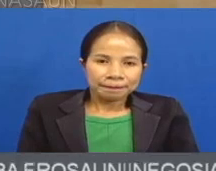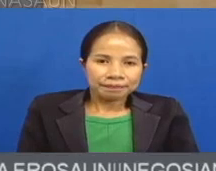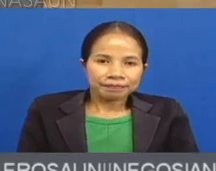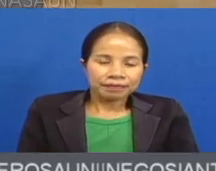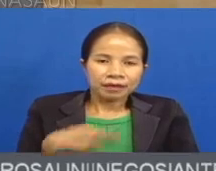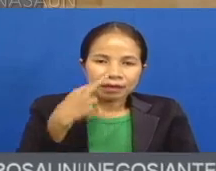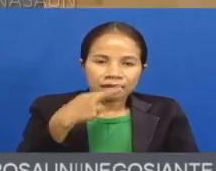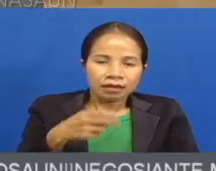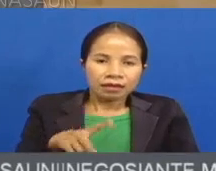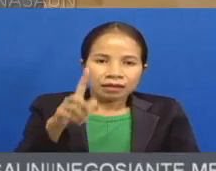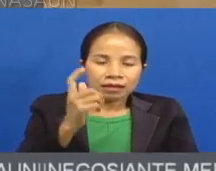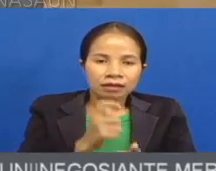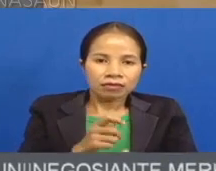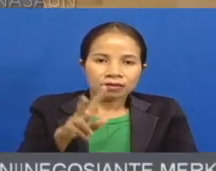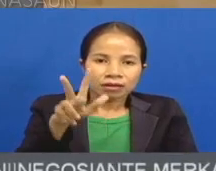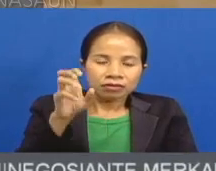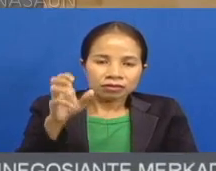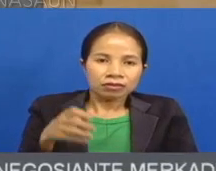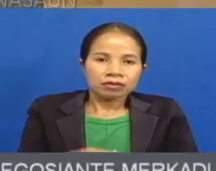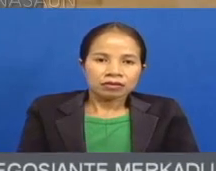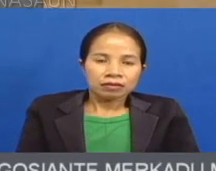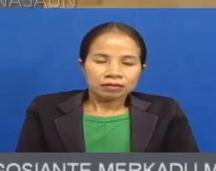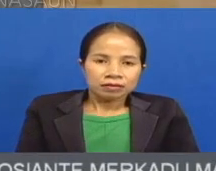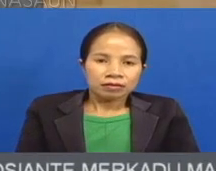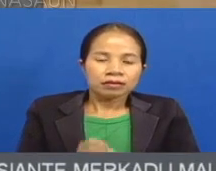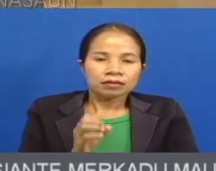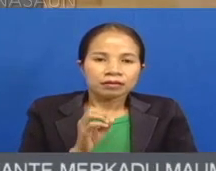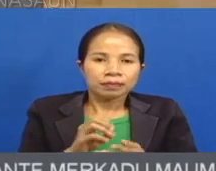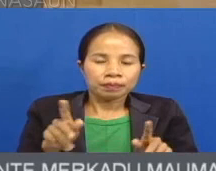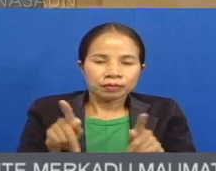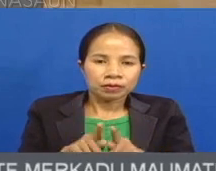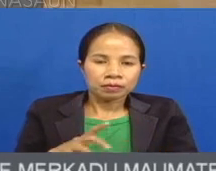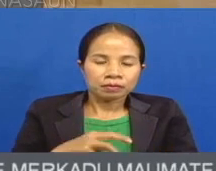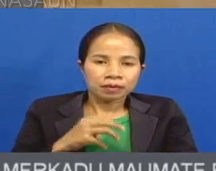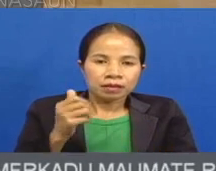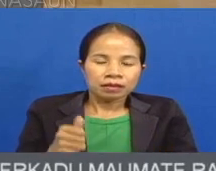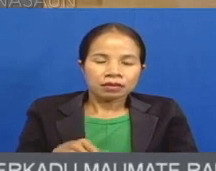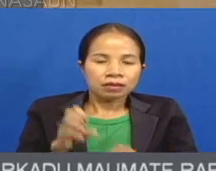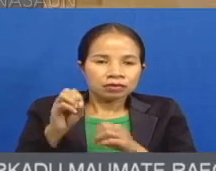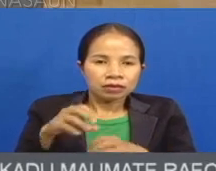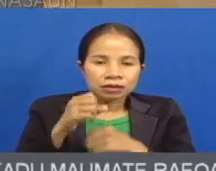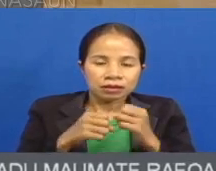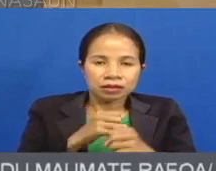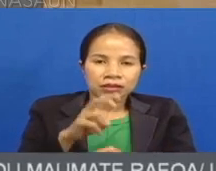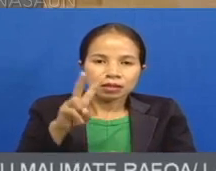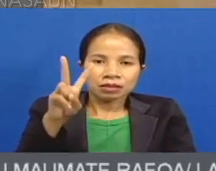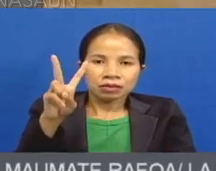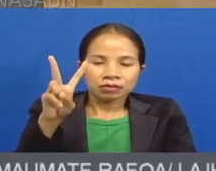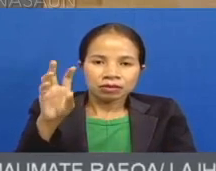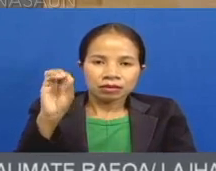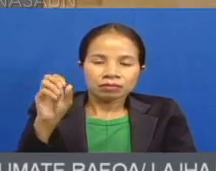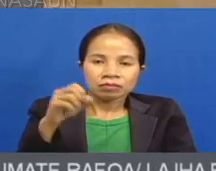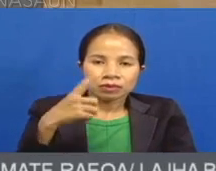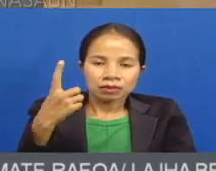Nata rectares rihungida atus tolu ia suku tapo memo postumaliana abandona desde tinang rihung rua sanurreseng